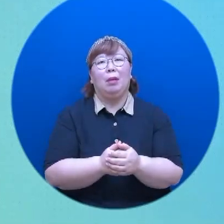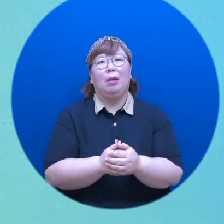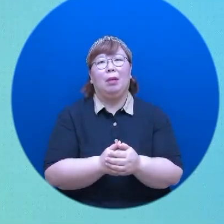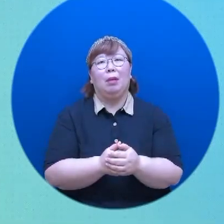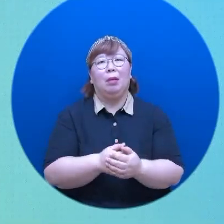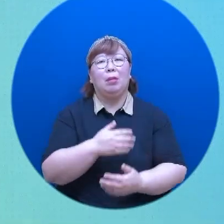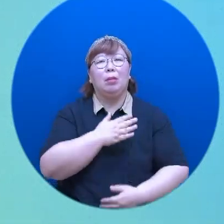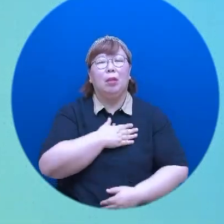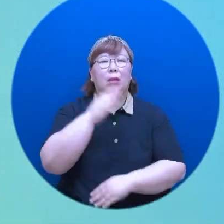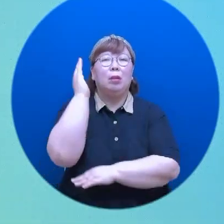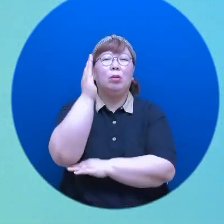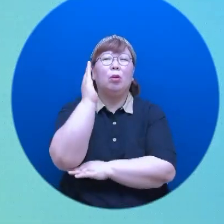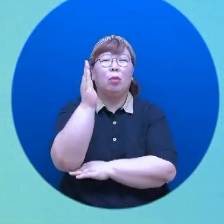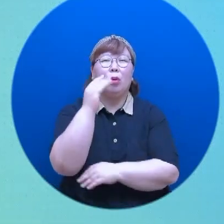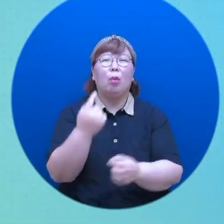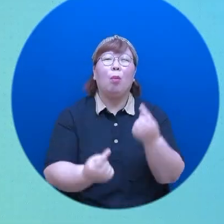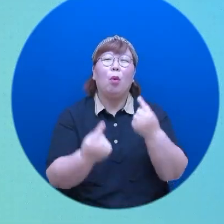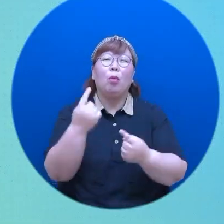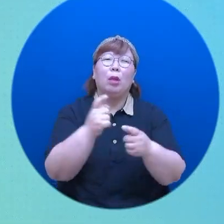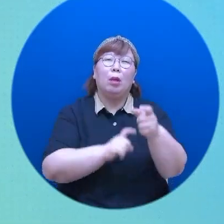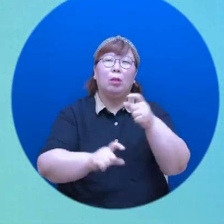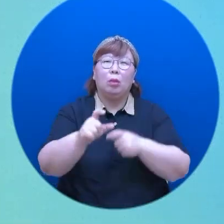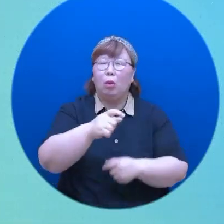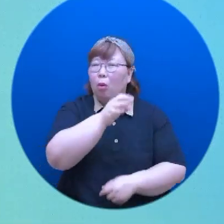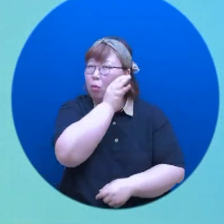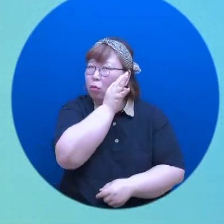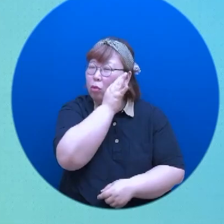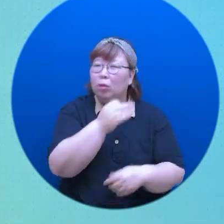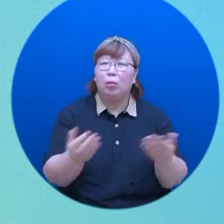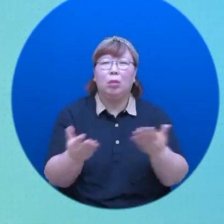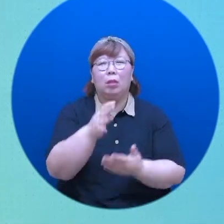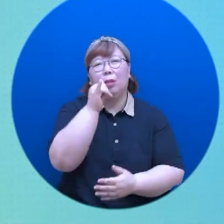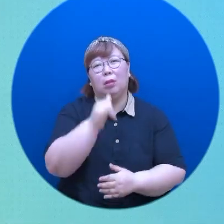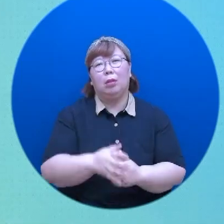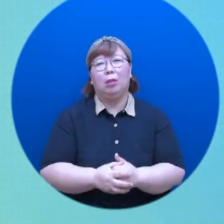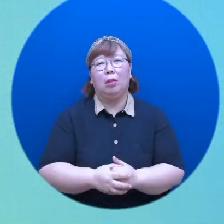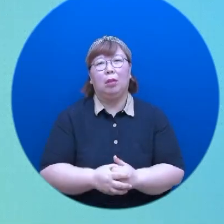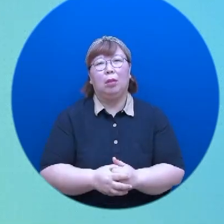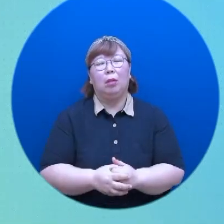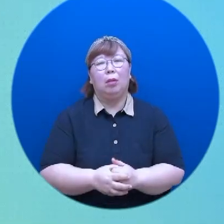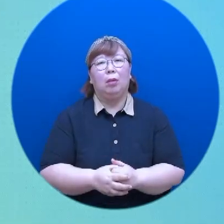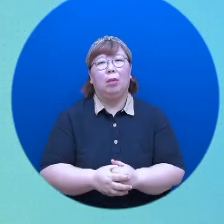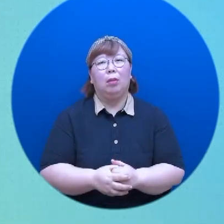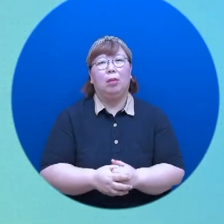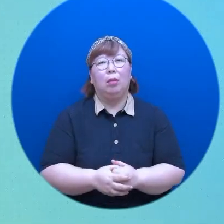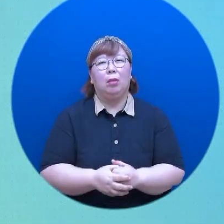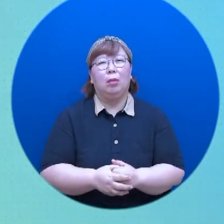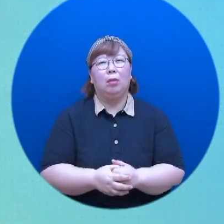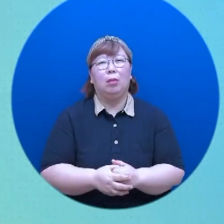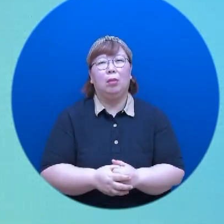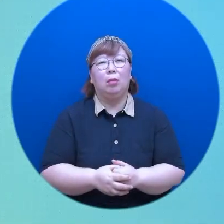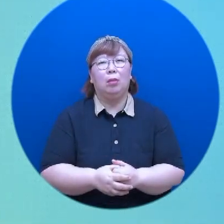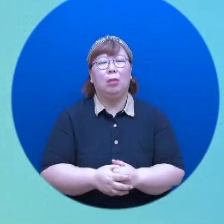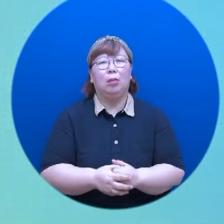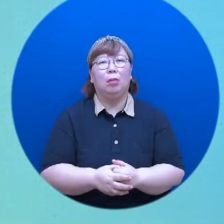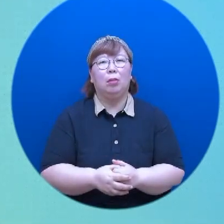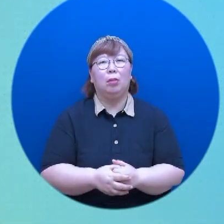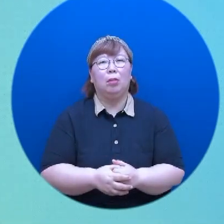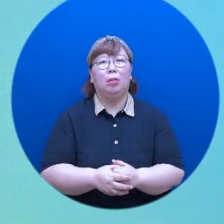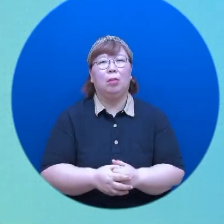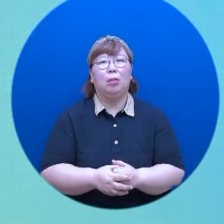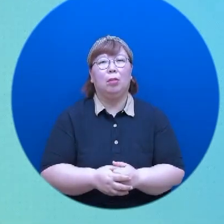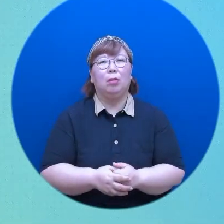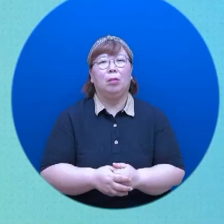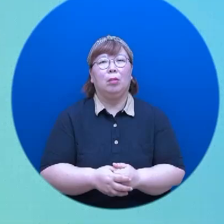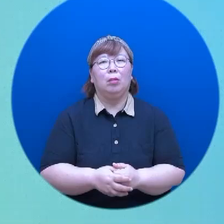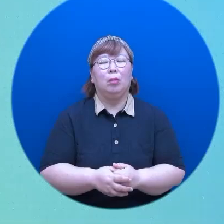제 설교보다 더 부끄러운 게 있었어요. 그게 뭐냐면, 제가 그 당시